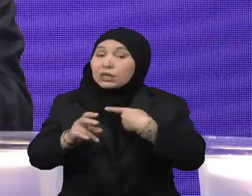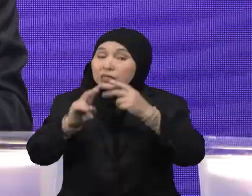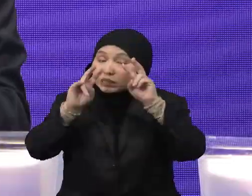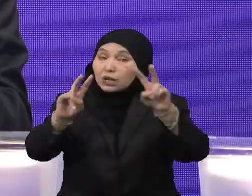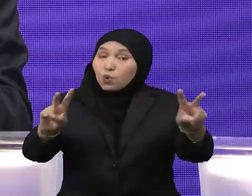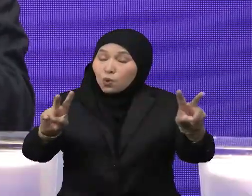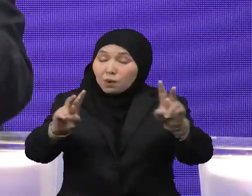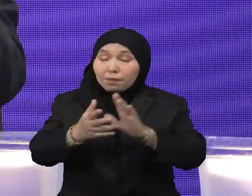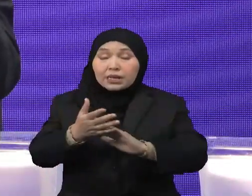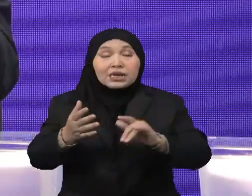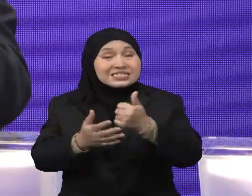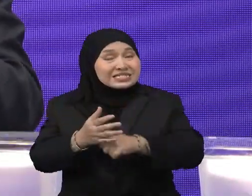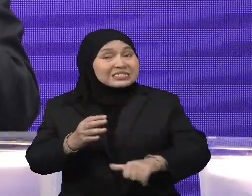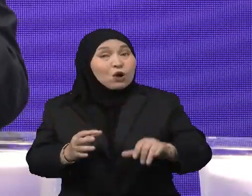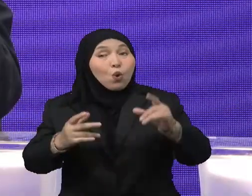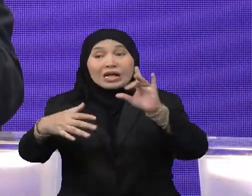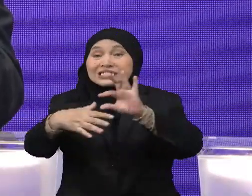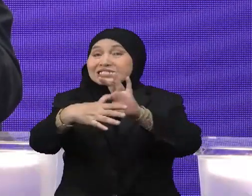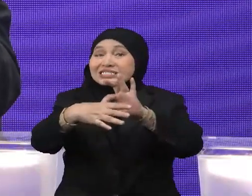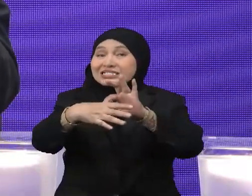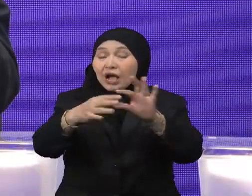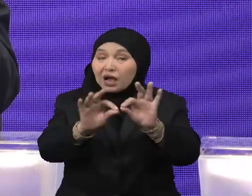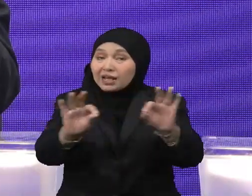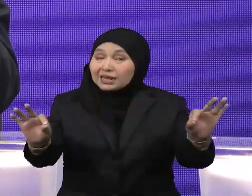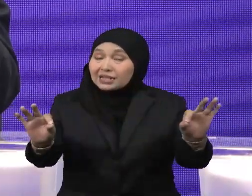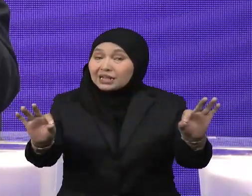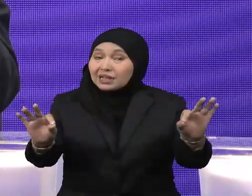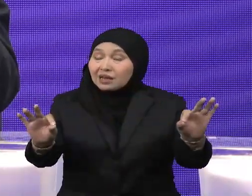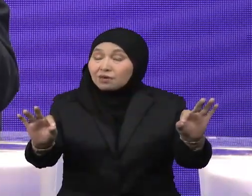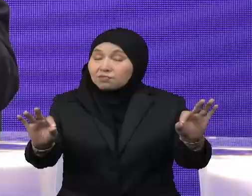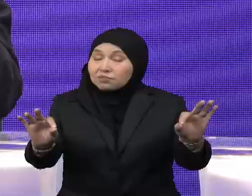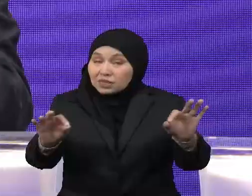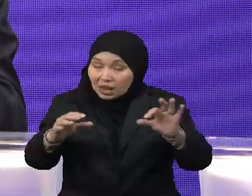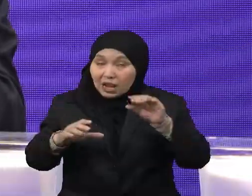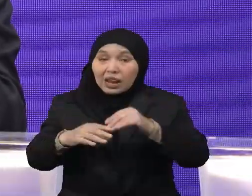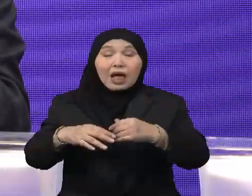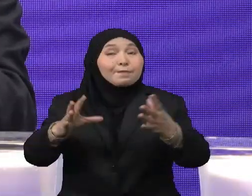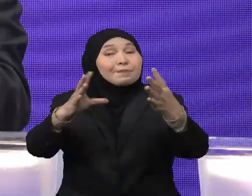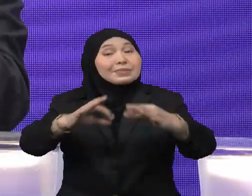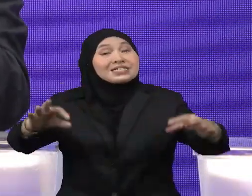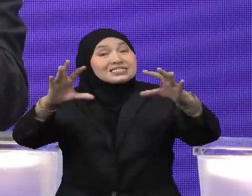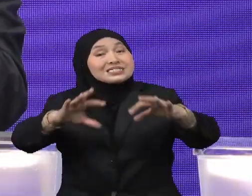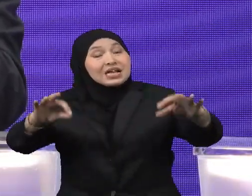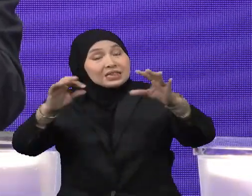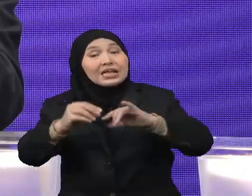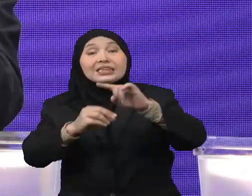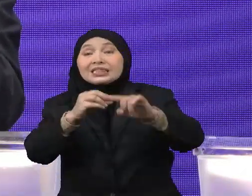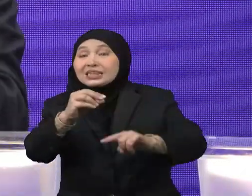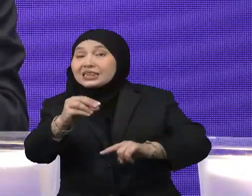siapapun Ayah di mana konteks ayat ini di mana dia berada dalam penceritaan tentang